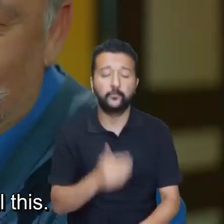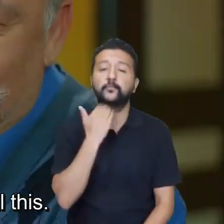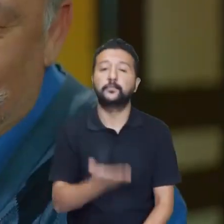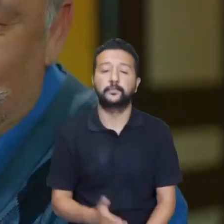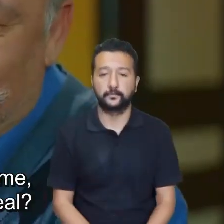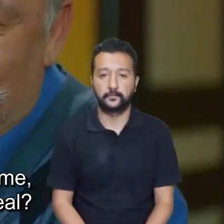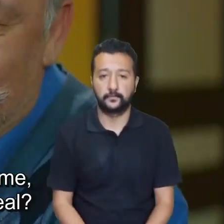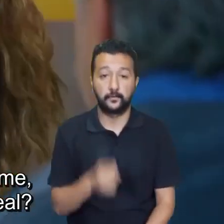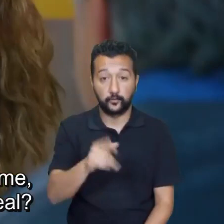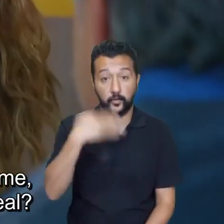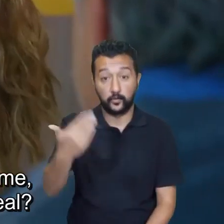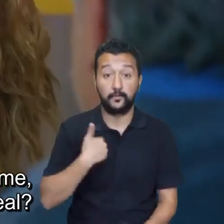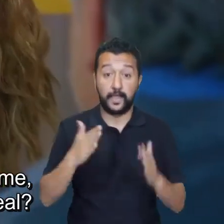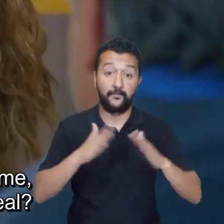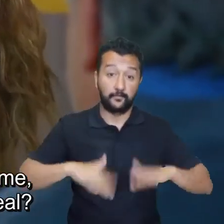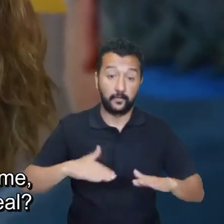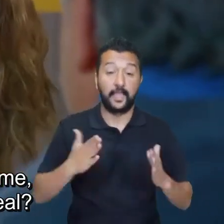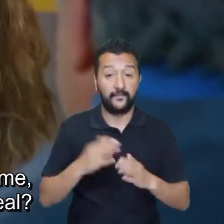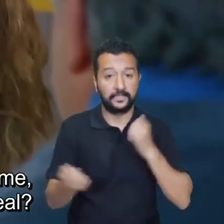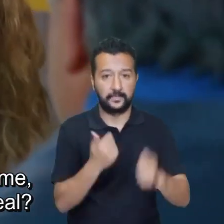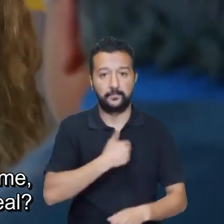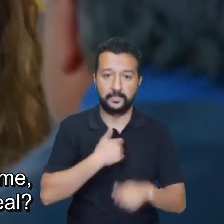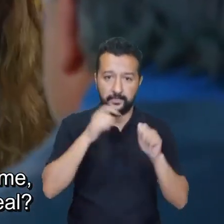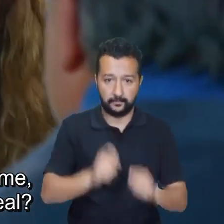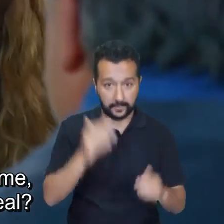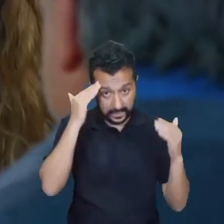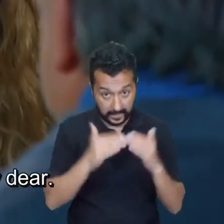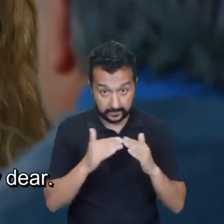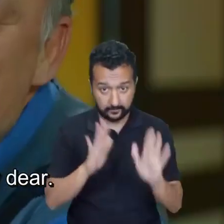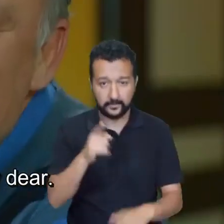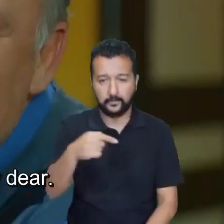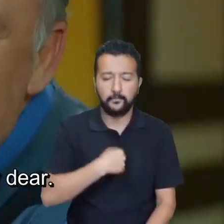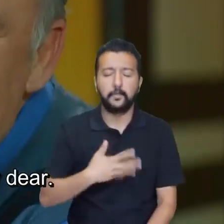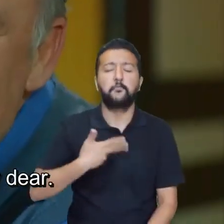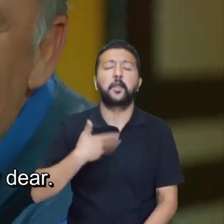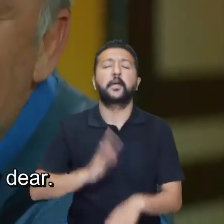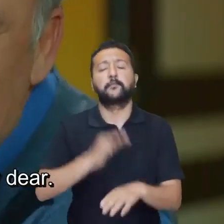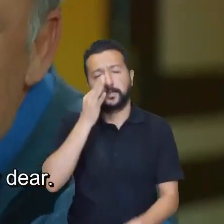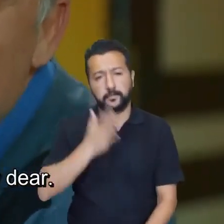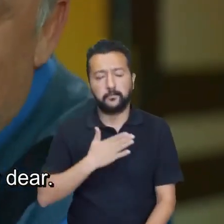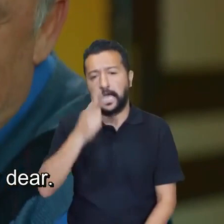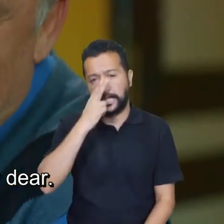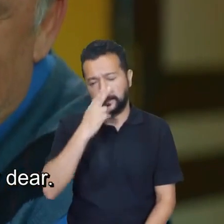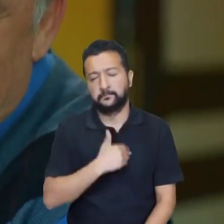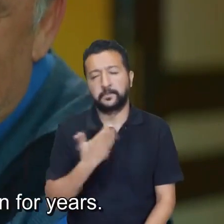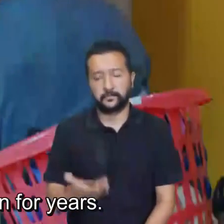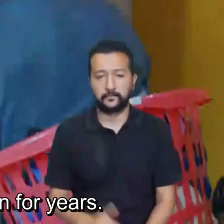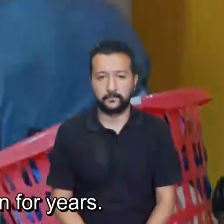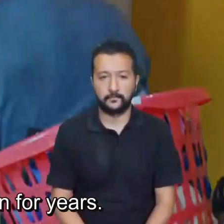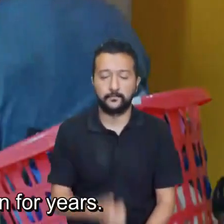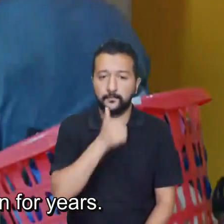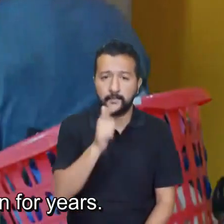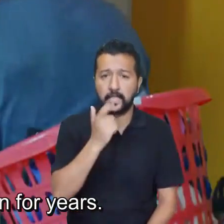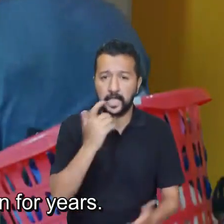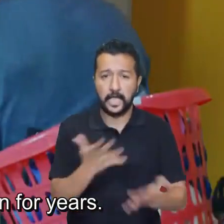uğraşma. Bundan sonra ben evdeyim. Ev işlerini de ben yapıyorum. Anlaştık mı? Sen beni merak etme canım yavrum. Alışığım ben.